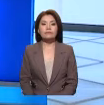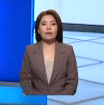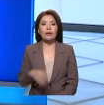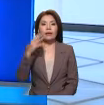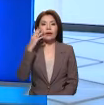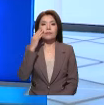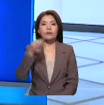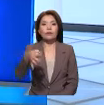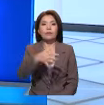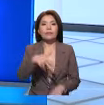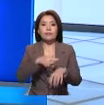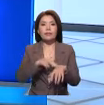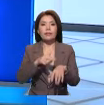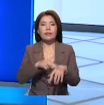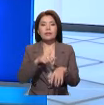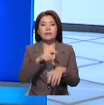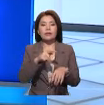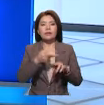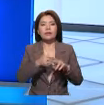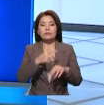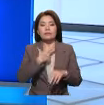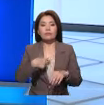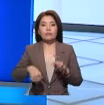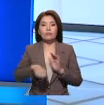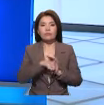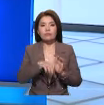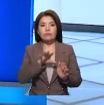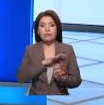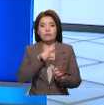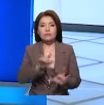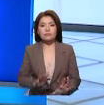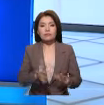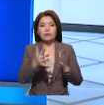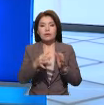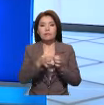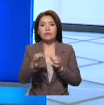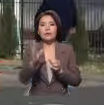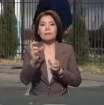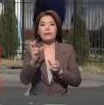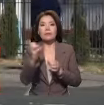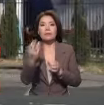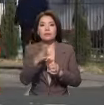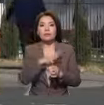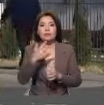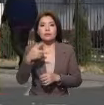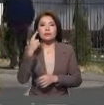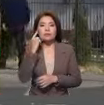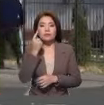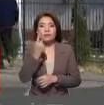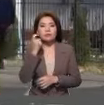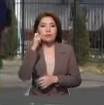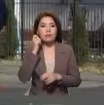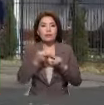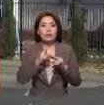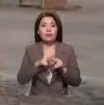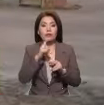Алматы облысында полиция қызметкері өзіне өзі қол салды. Жаға ұстатарлық оқиға Балқаш ауданында болды. 31 жастағы тәртіп сақшысының мәйіті